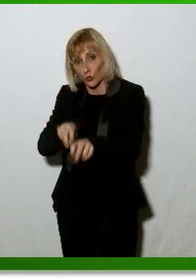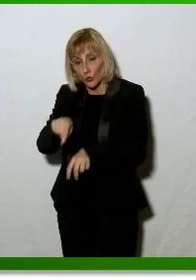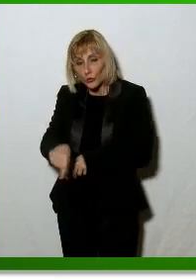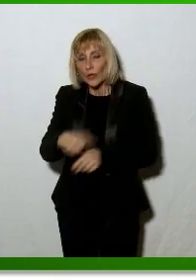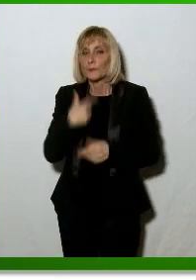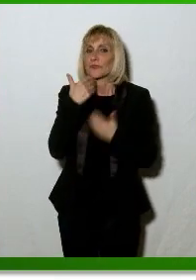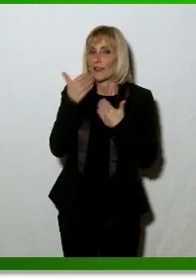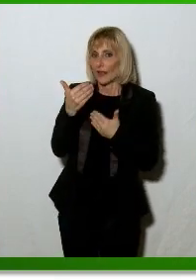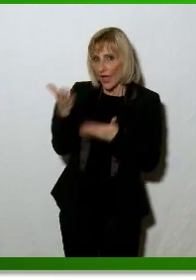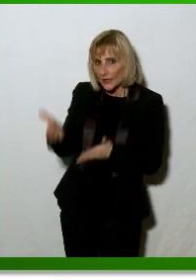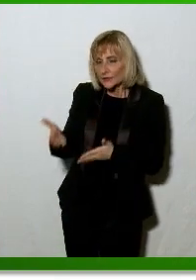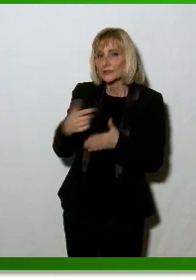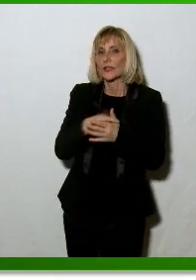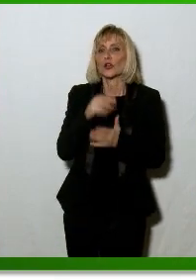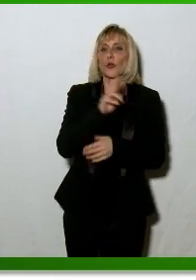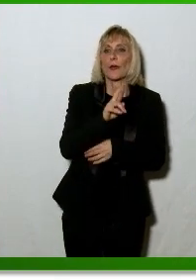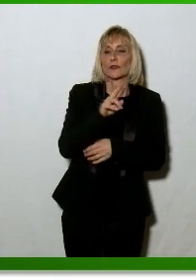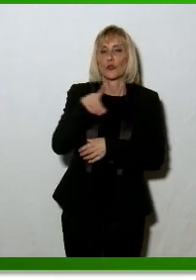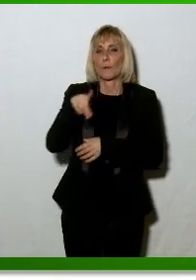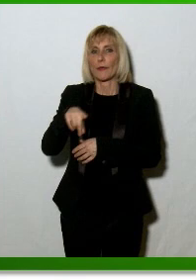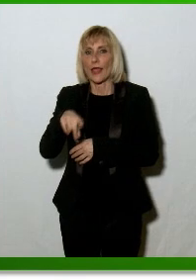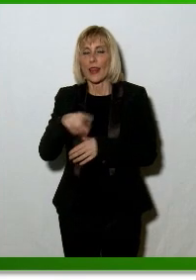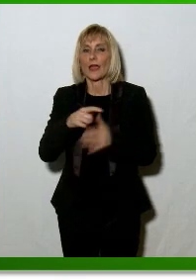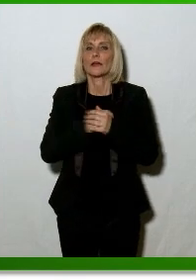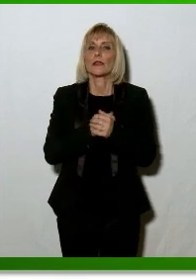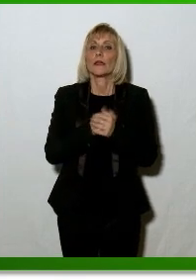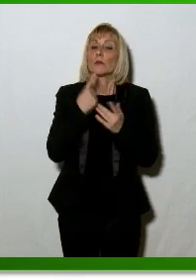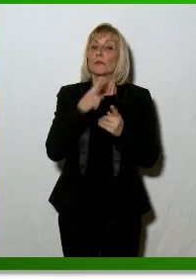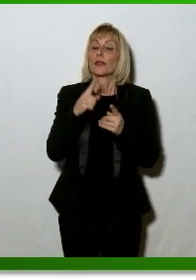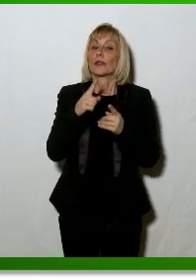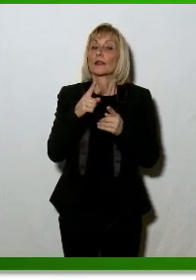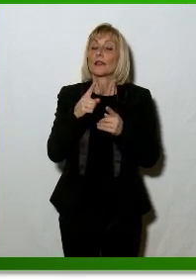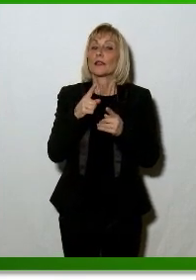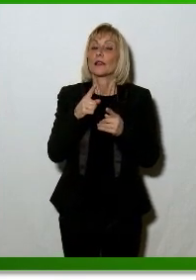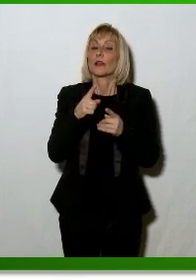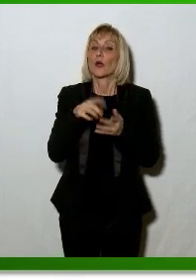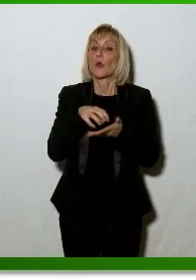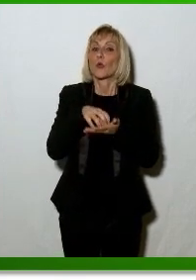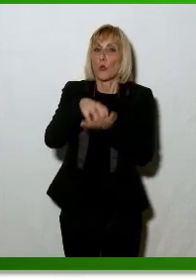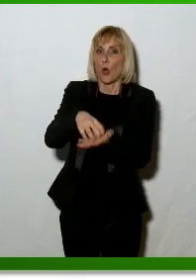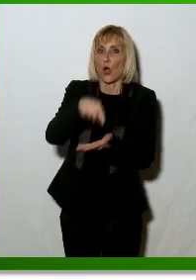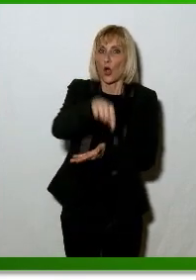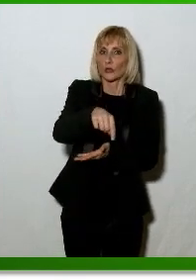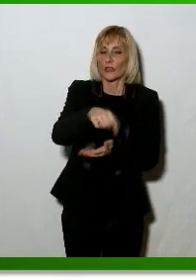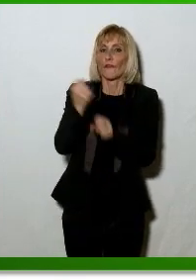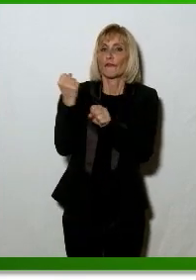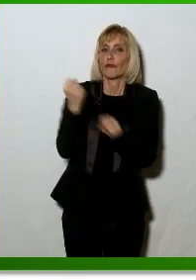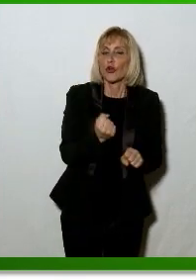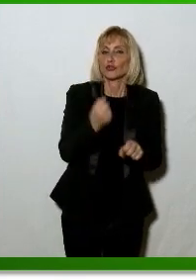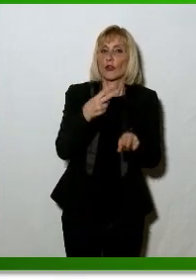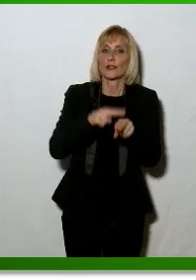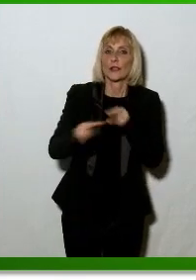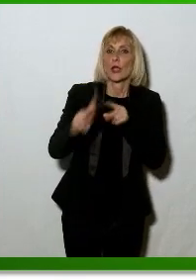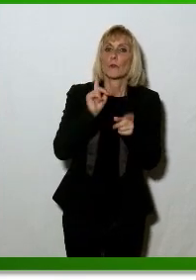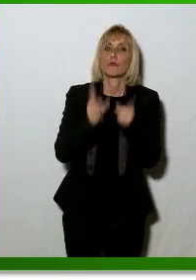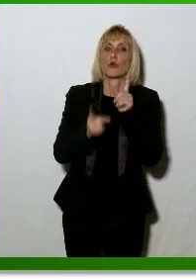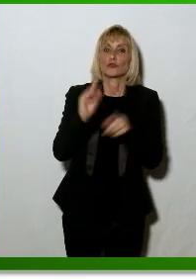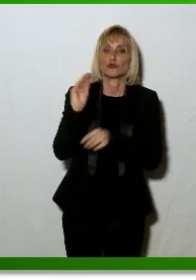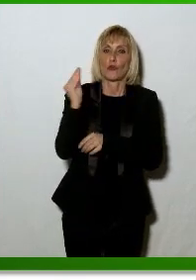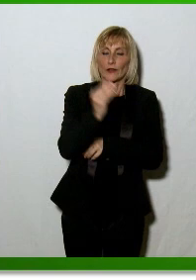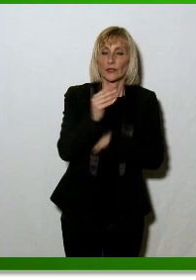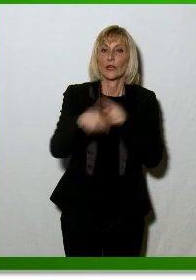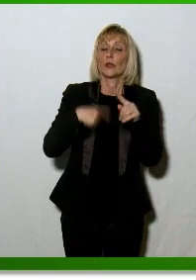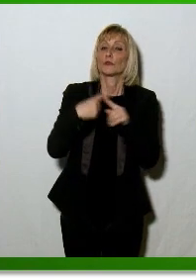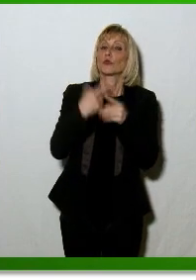che hai fatto e stai facendo a difesa della quota riservata ai comuni del fondo nazionale per le politiche giovanili e grazie Quindi al